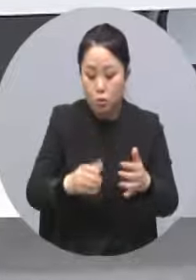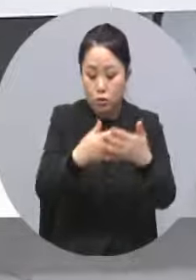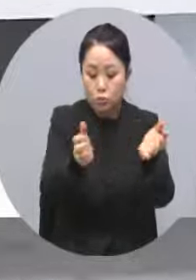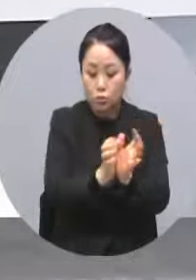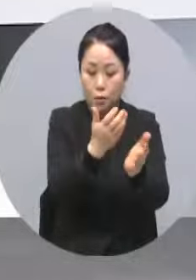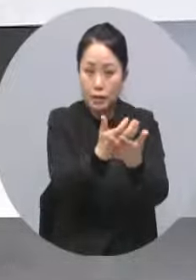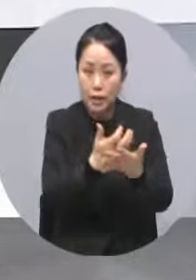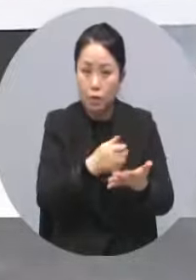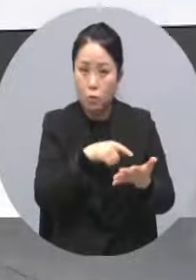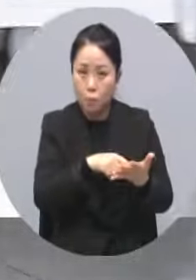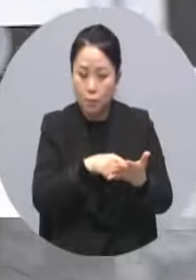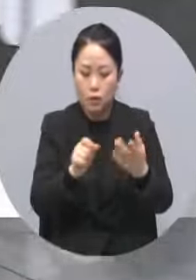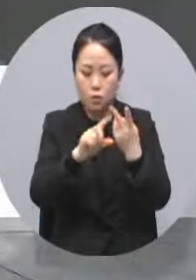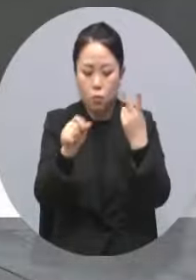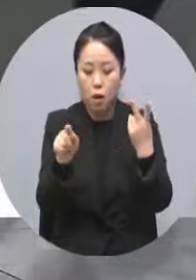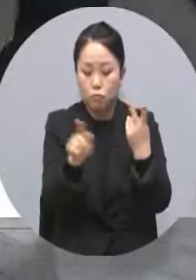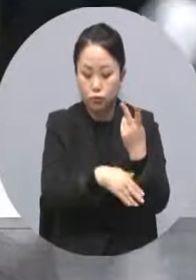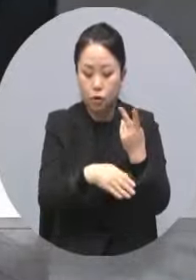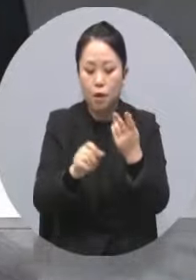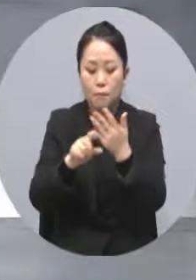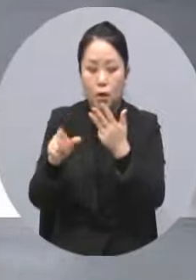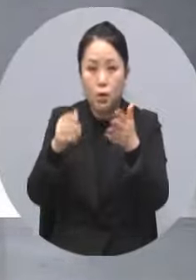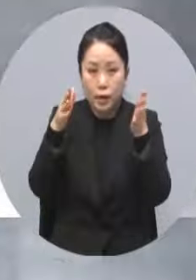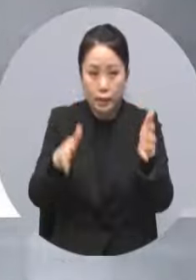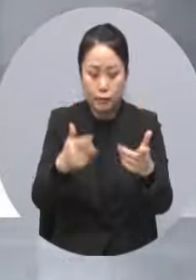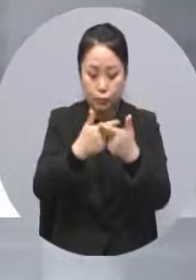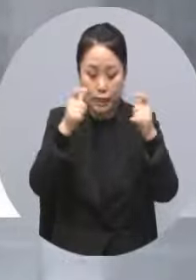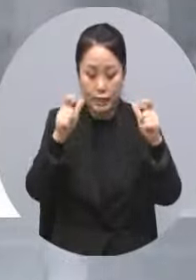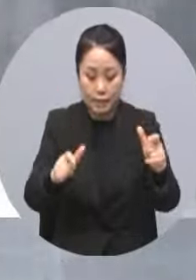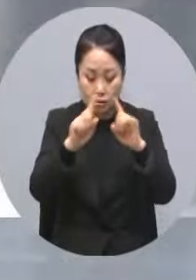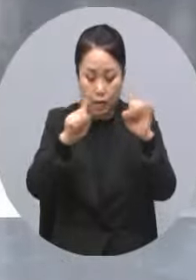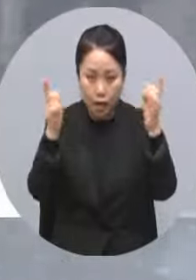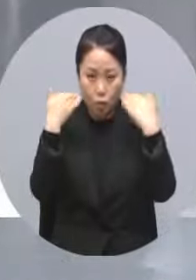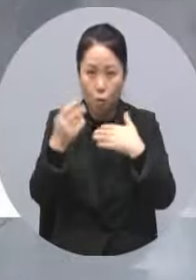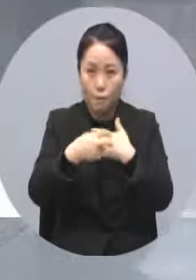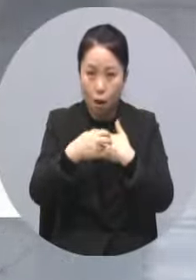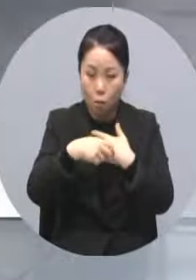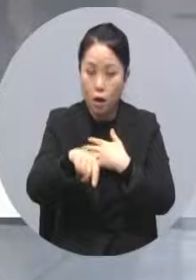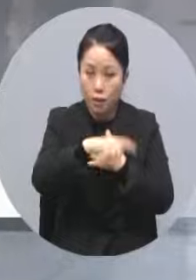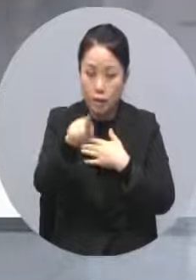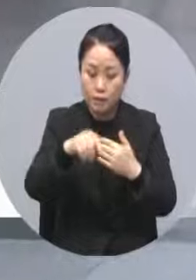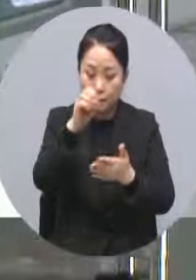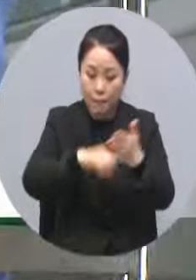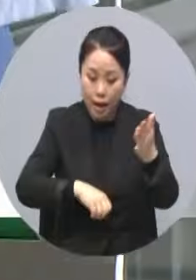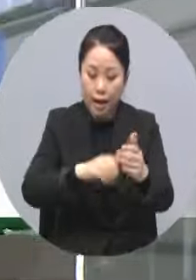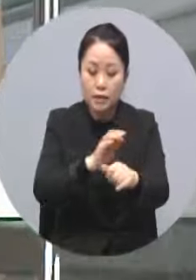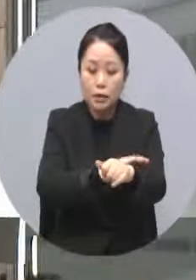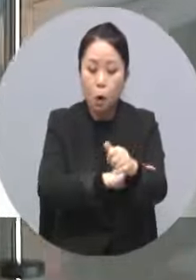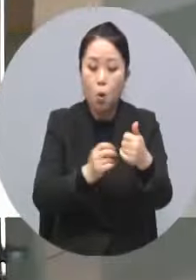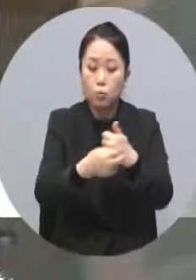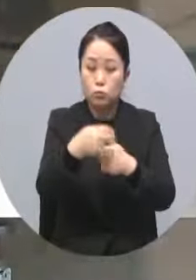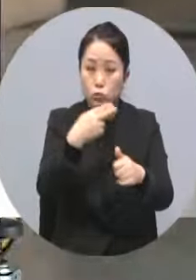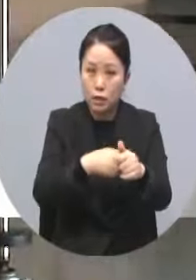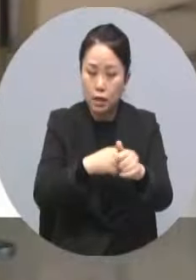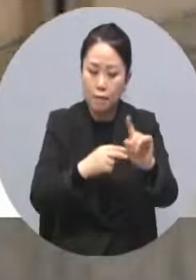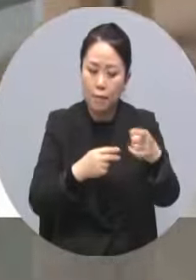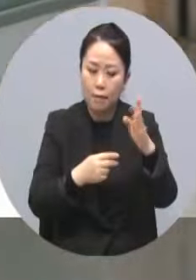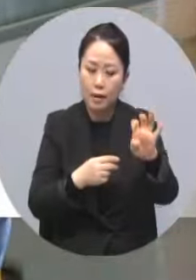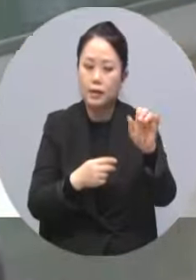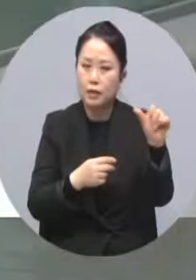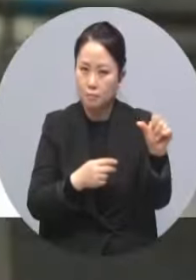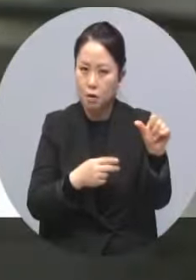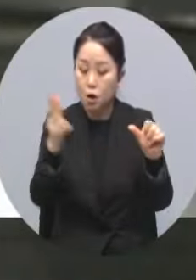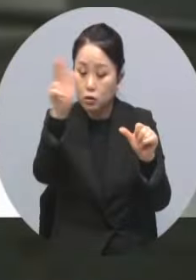따르면 지난 2월부터 8월까지 부산 지역 대학병원에서 사직한 전문의는 모두 145명으로